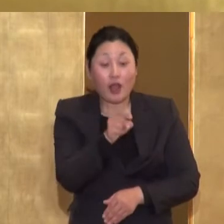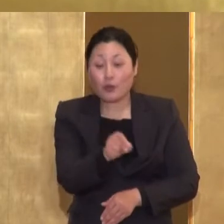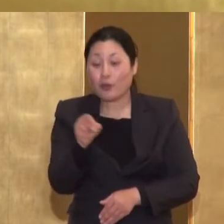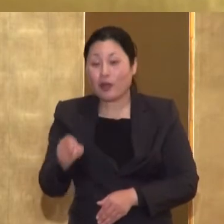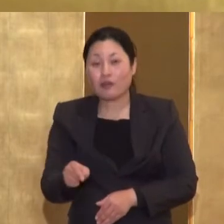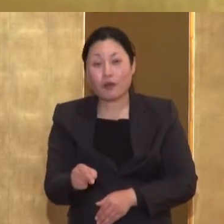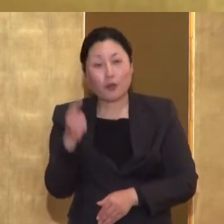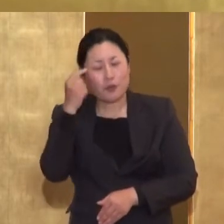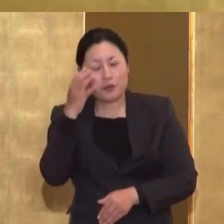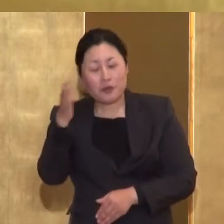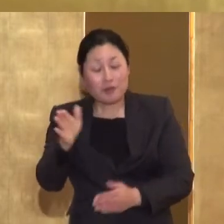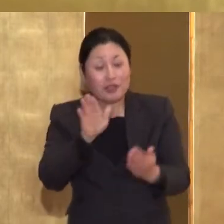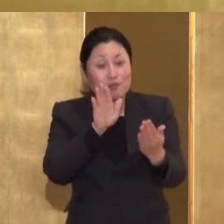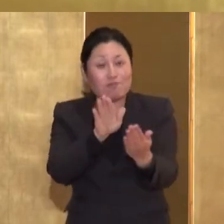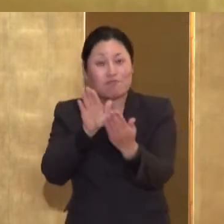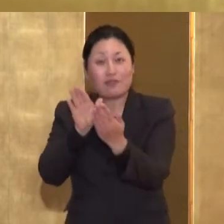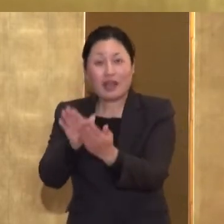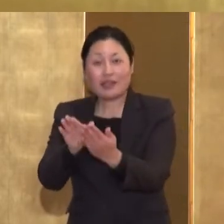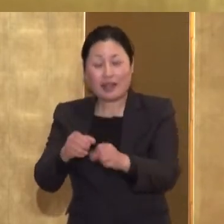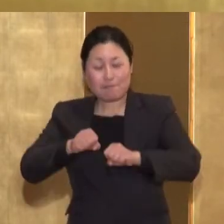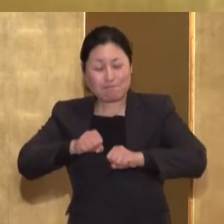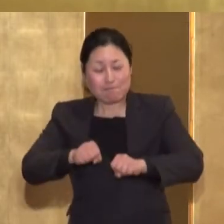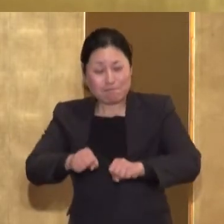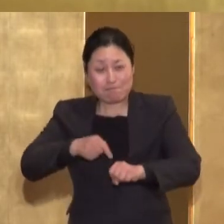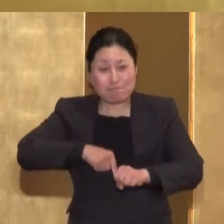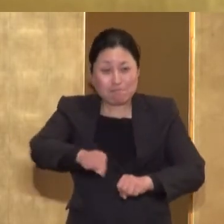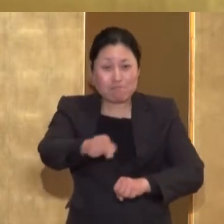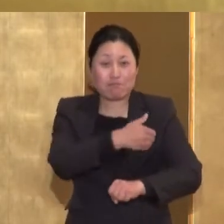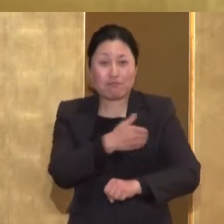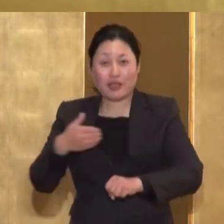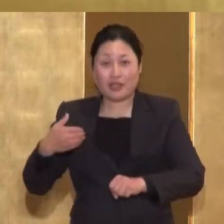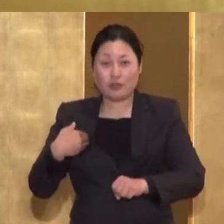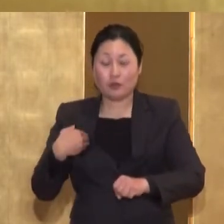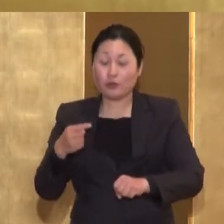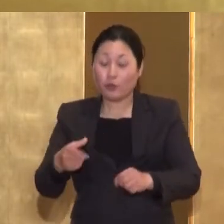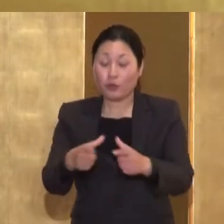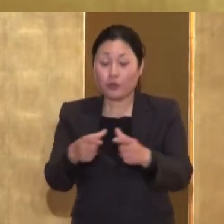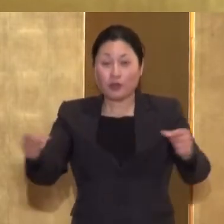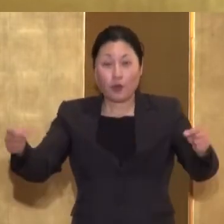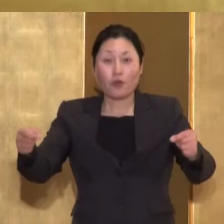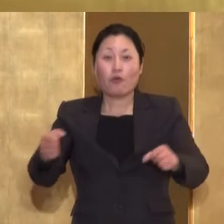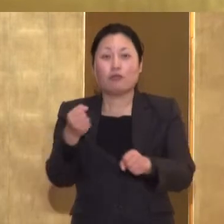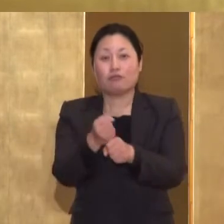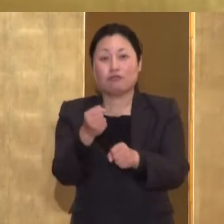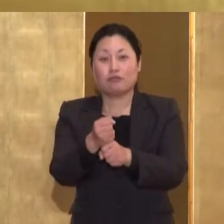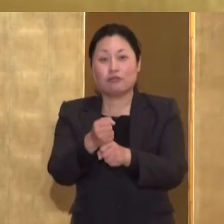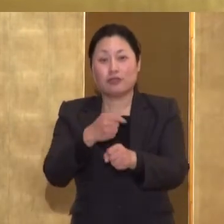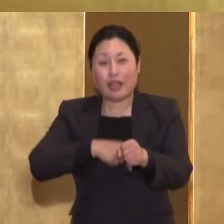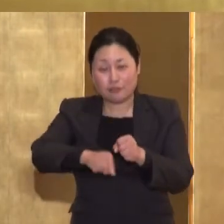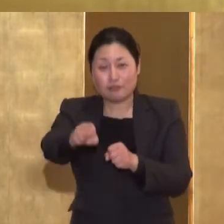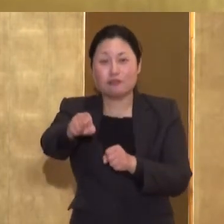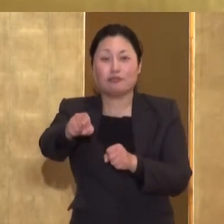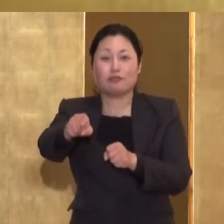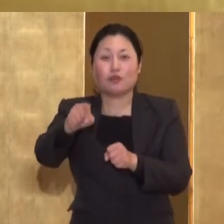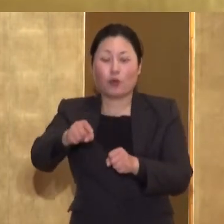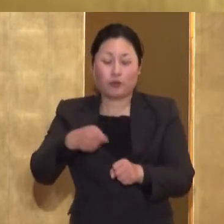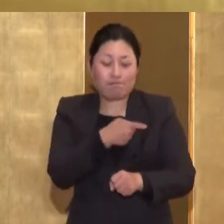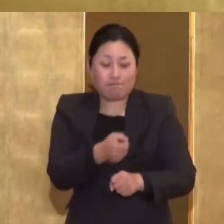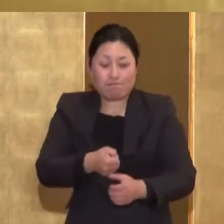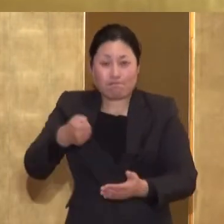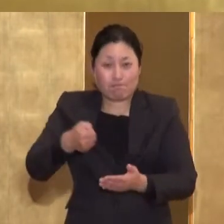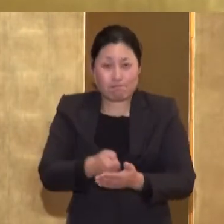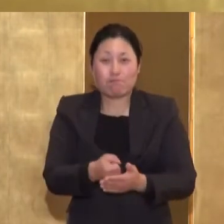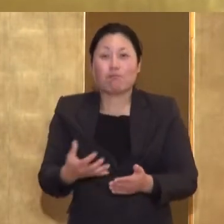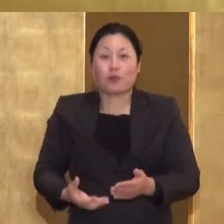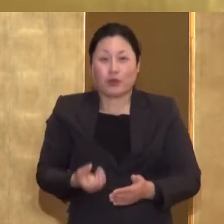って頑張ることができる、そういう日本を作り上げていく決意であります